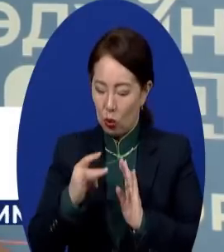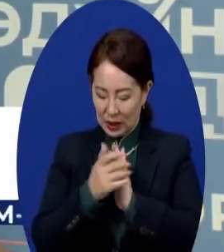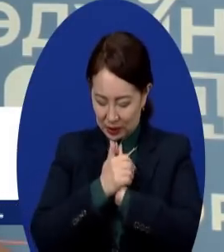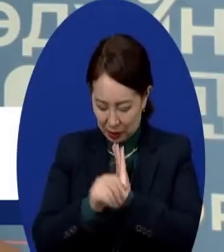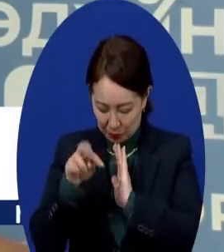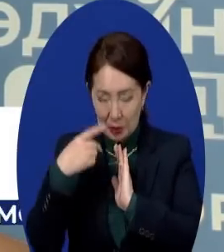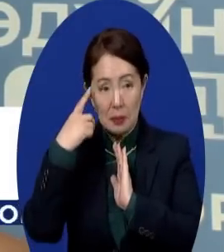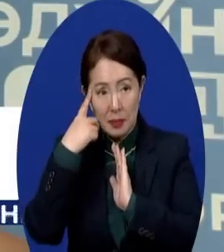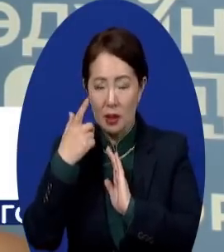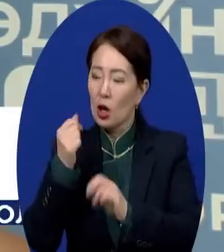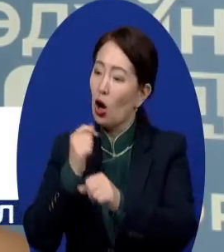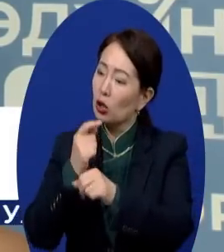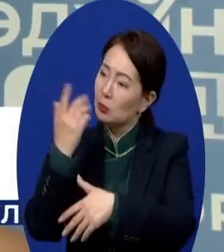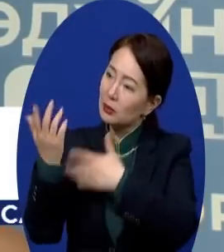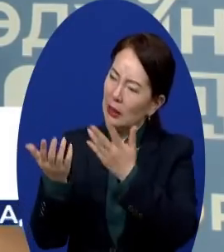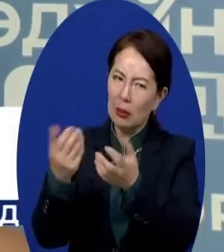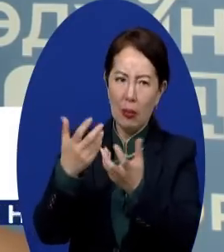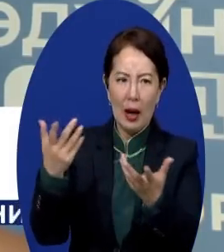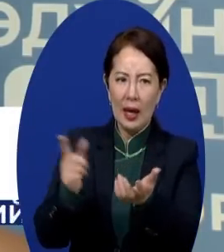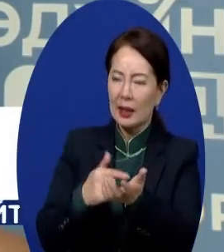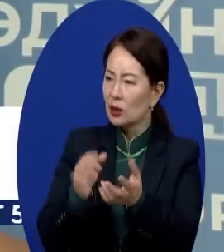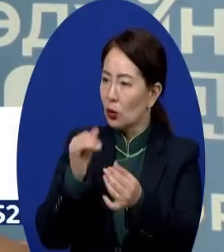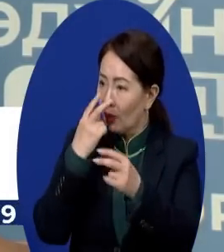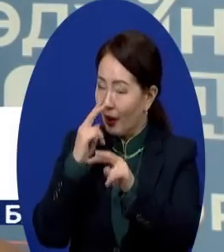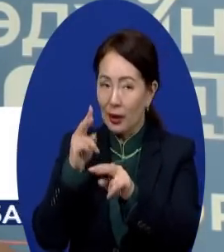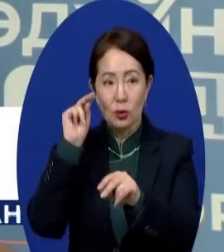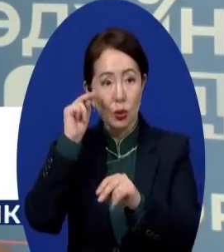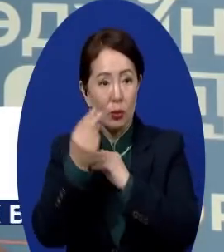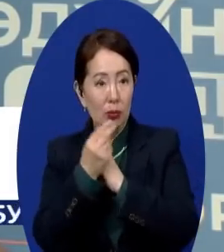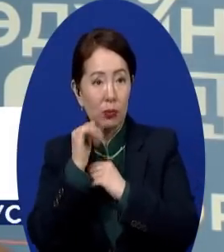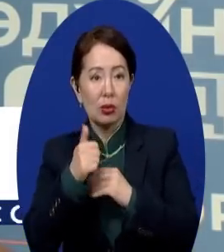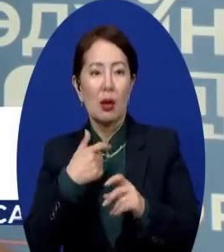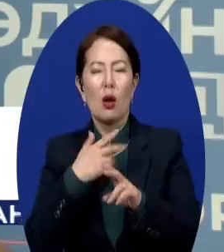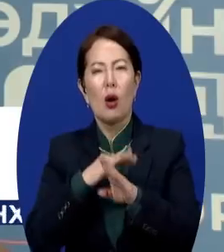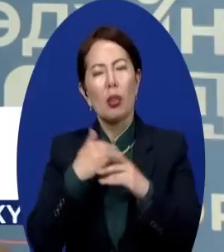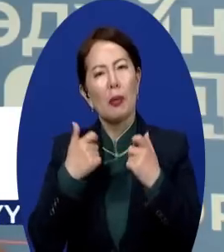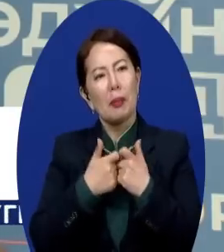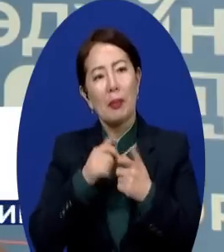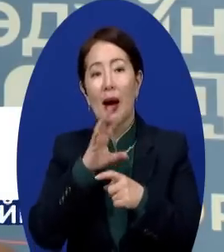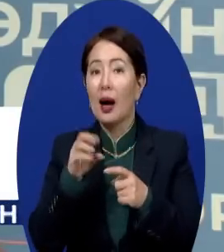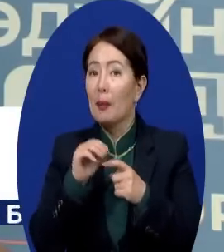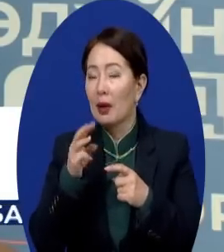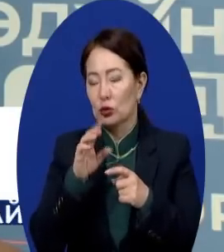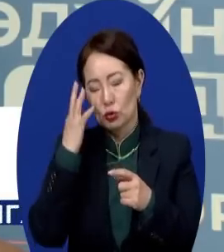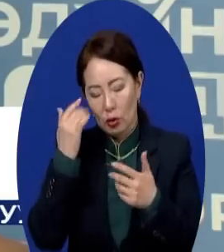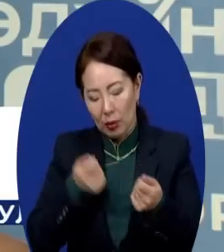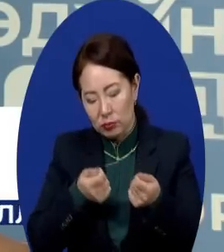бас эрэлтийг, тэг хөтөлбөрийн зах зээлийн эрэлтийг харж байгаад одоо бас сурах юм бол илүү оновчтой байх болов гэдэг ийм л агуулгын зохион байгуулалттай арга хэмжээнүүд